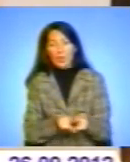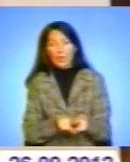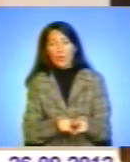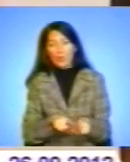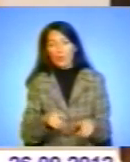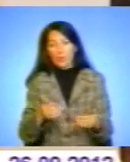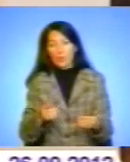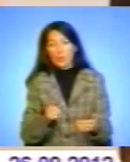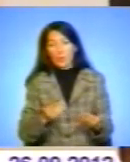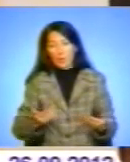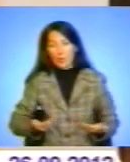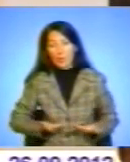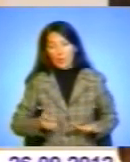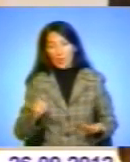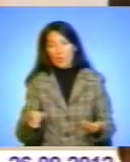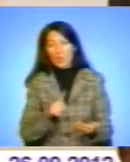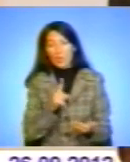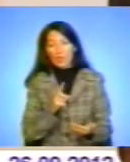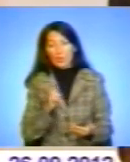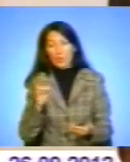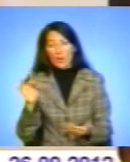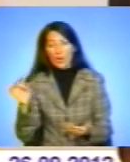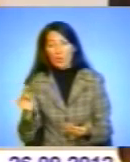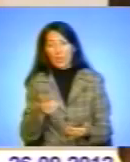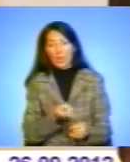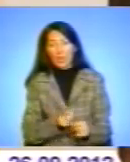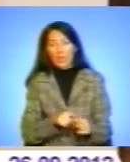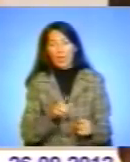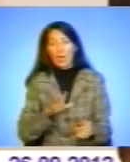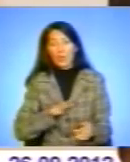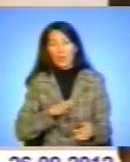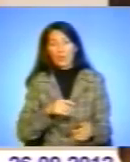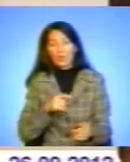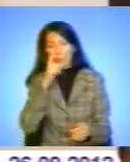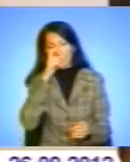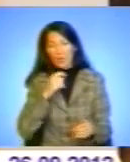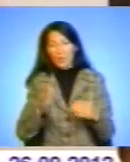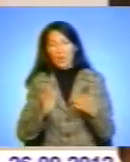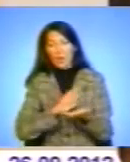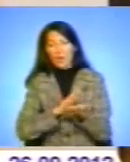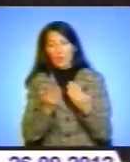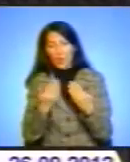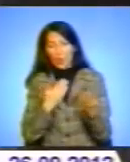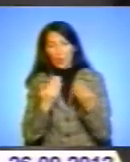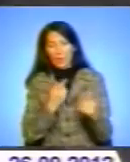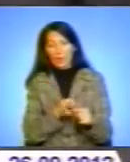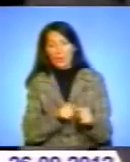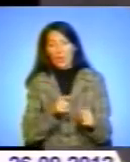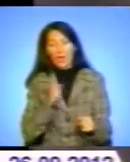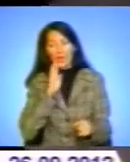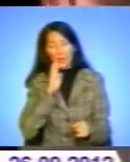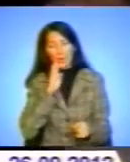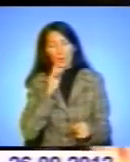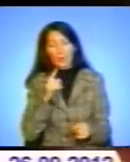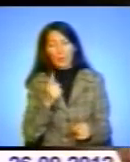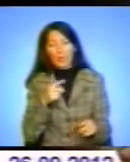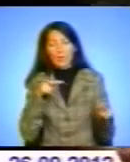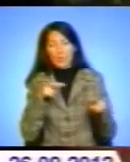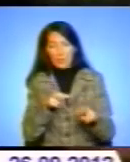житель, який перебував в неприязних відносинах із вказаною особою, з потерпілою особою. Перші свідчення підозрюваного